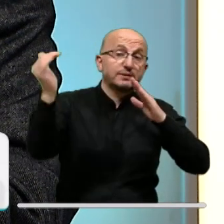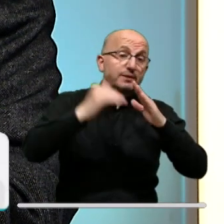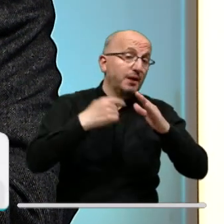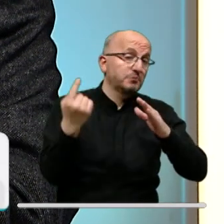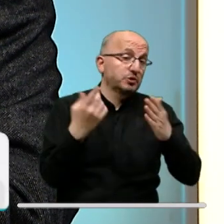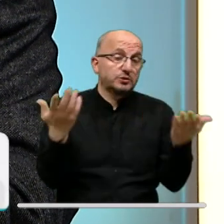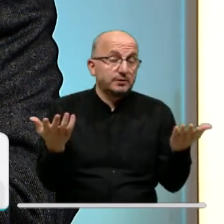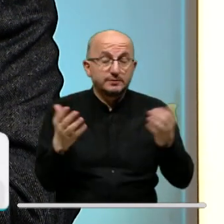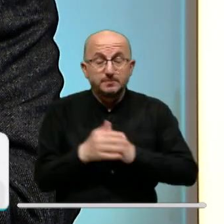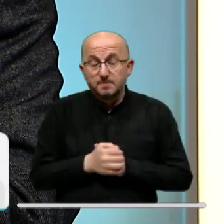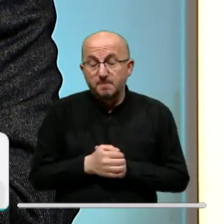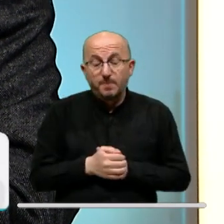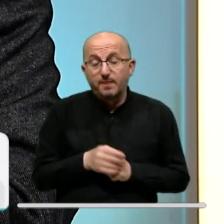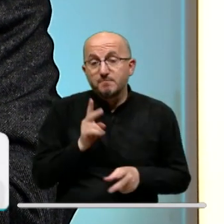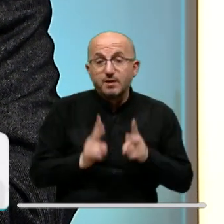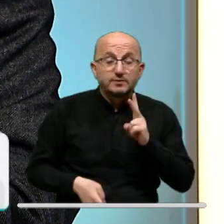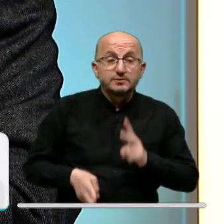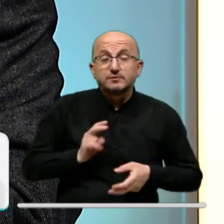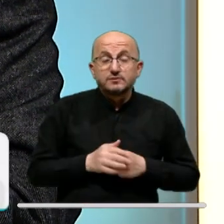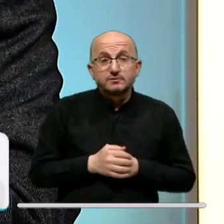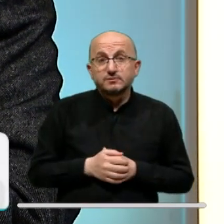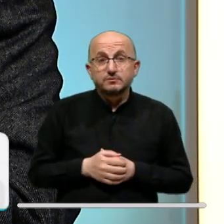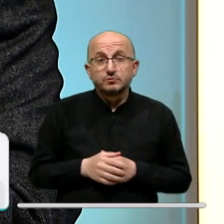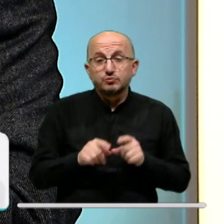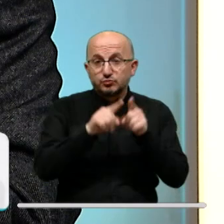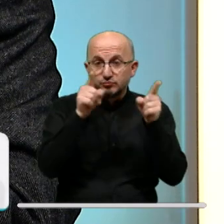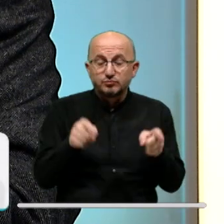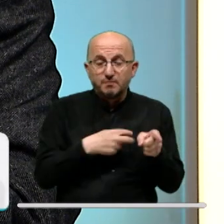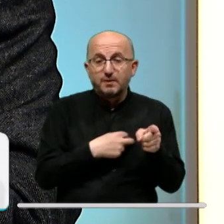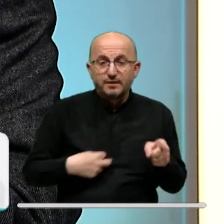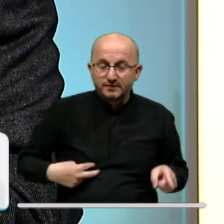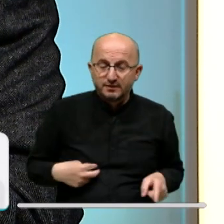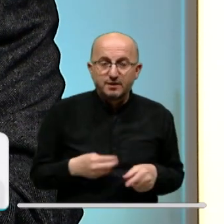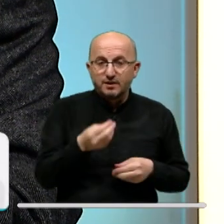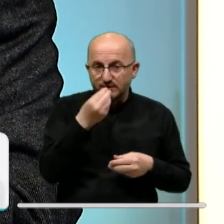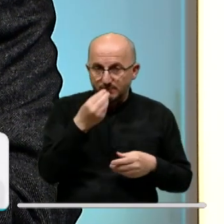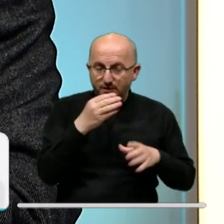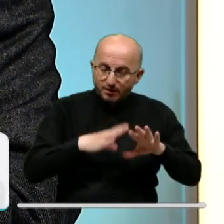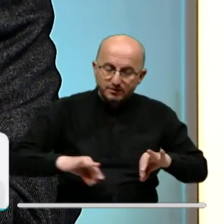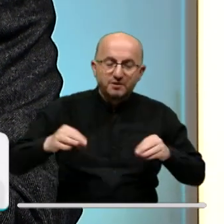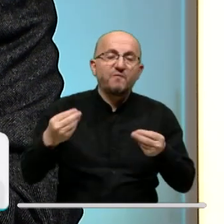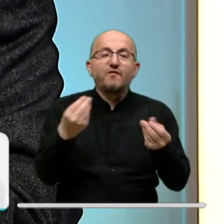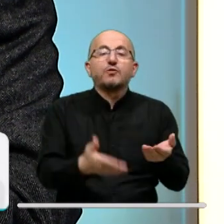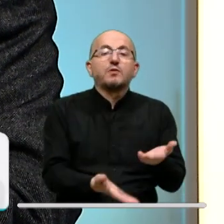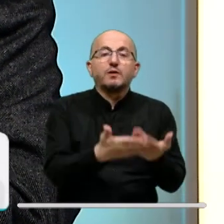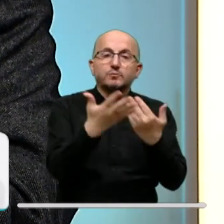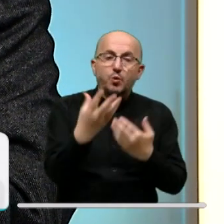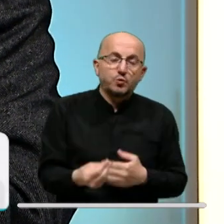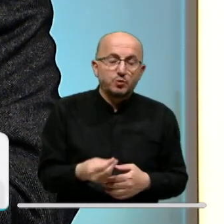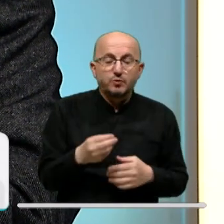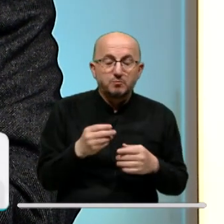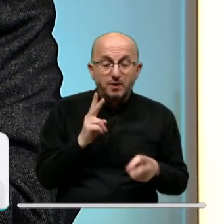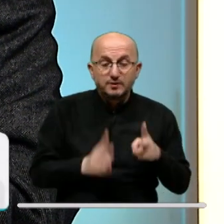ikram olmuştur şimdi bazı Eee Hani kurumlar belediyeler ikram ediyorlar bazı şehirlerde